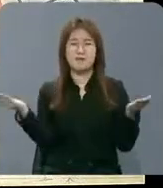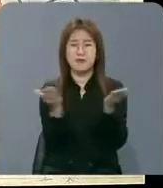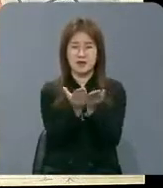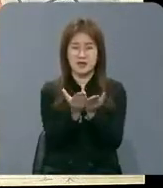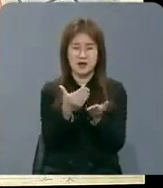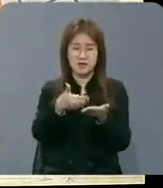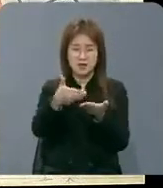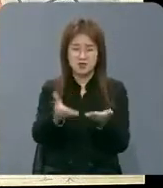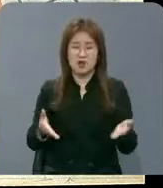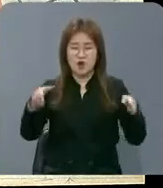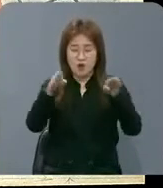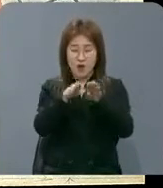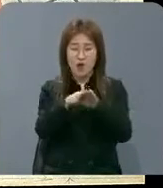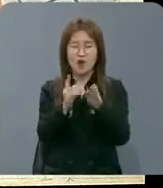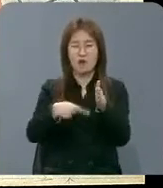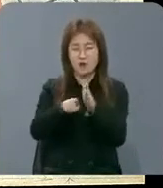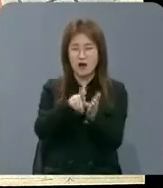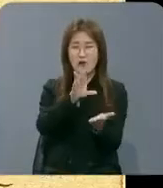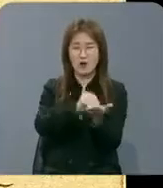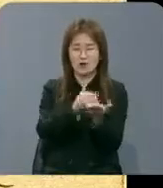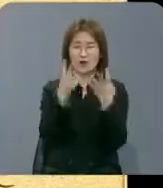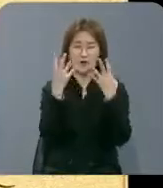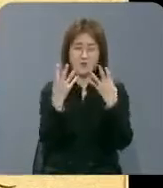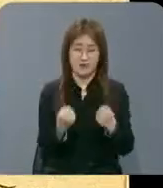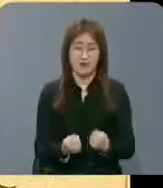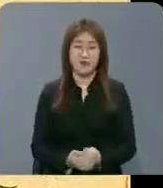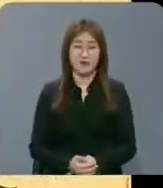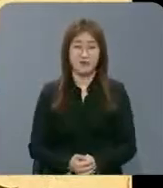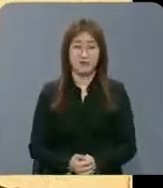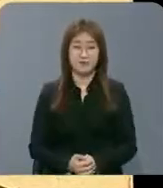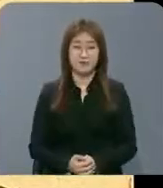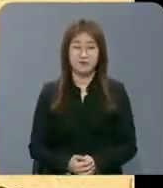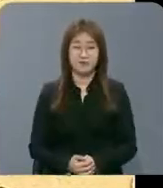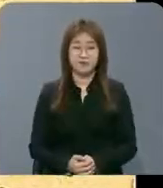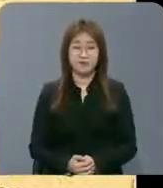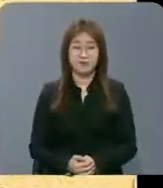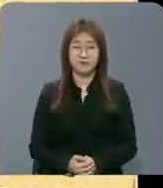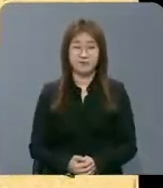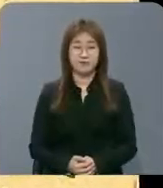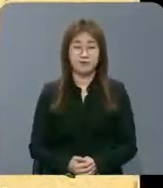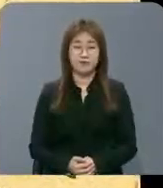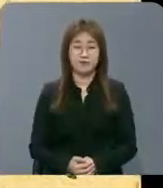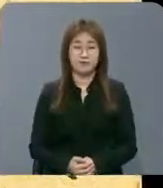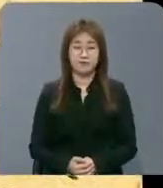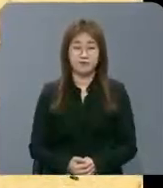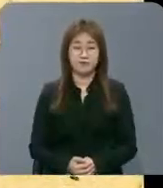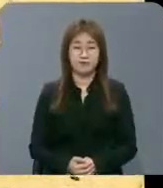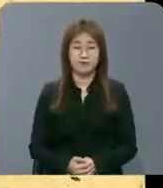거듭나기 위한 과제가 가득합니다 kbs 뉴스 미소야 입니다